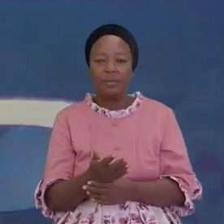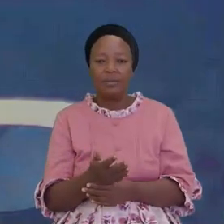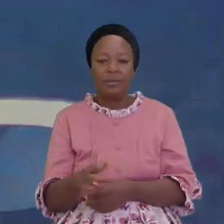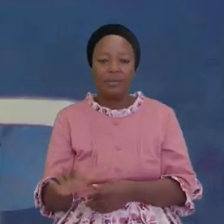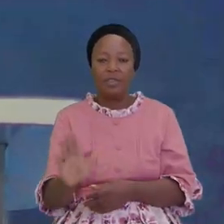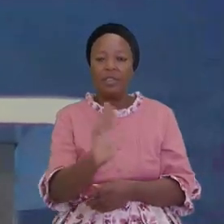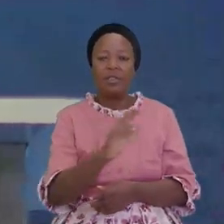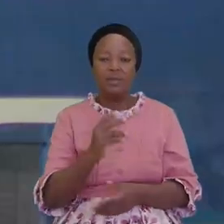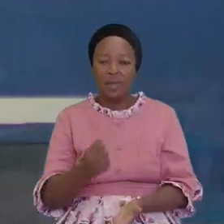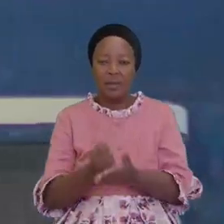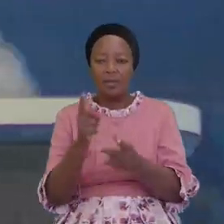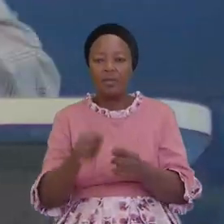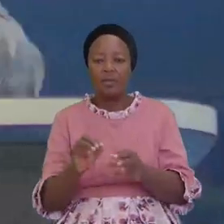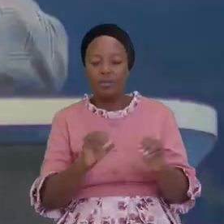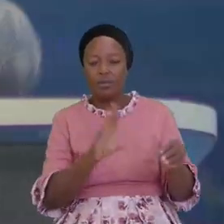Nos conseillers sont là.